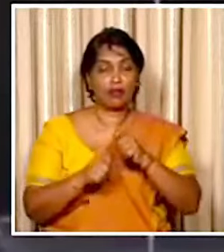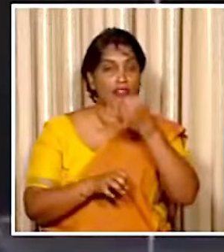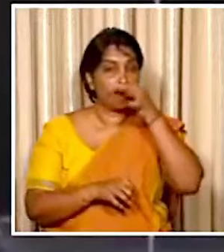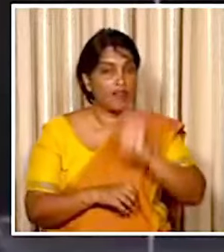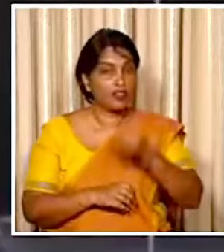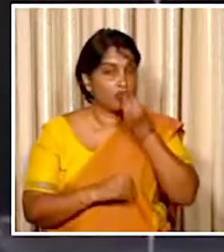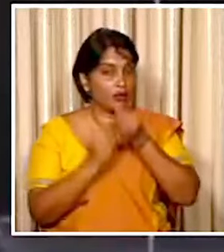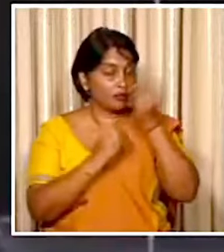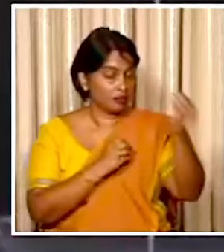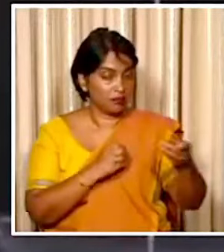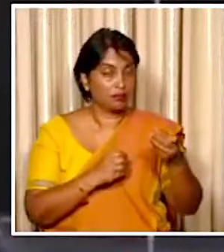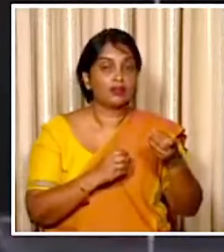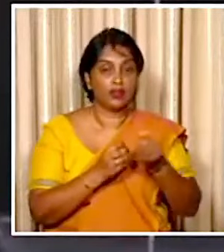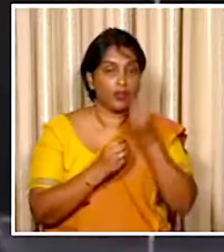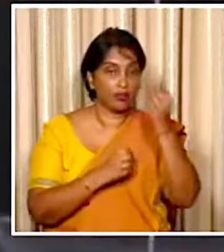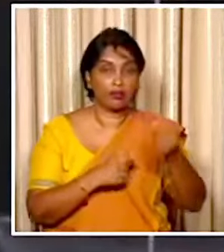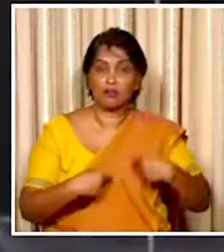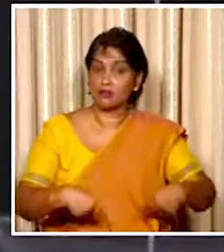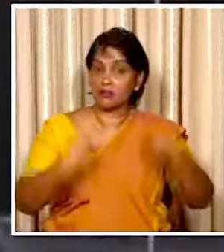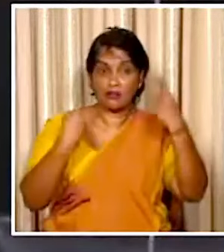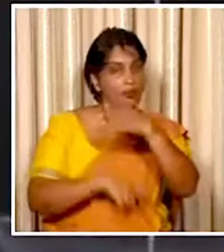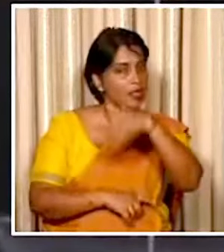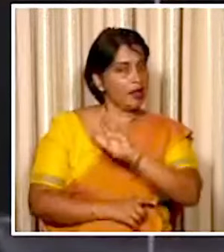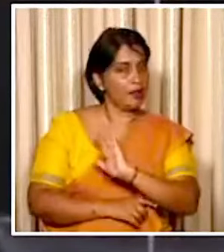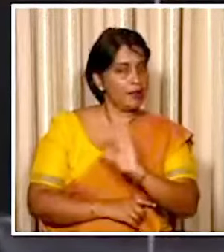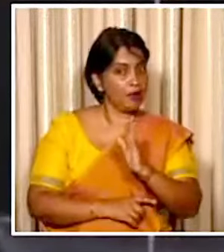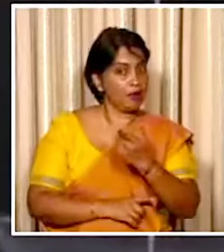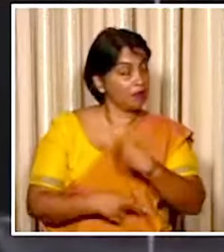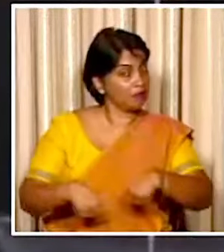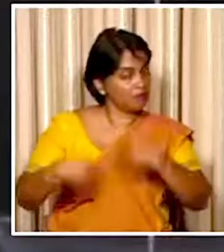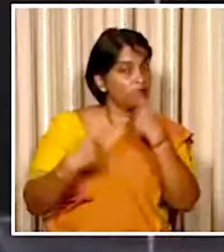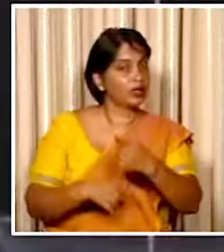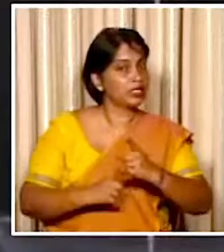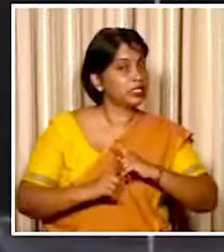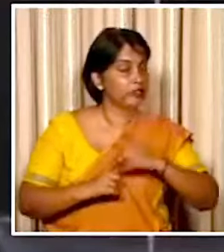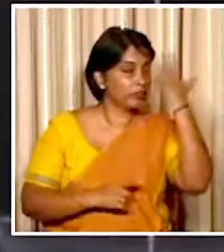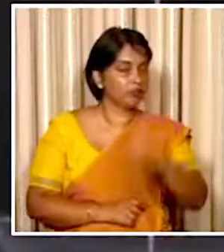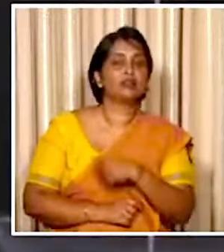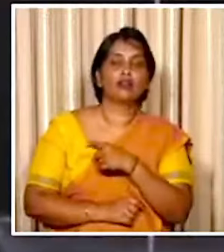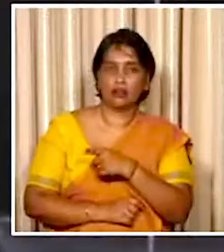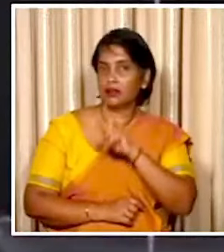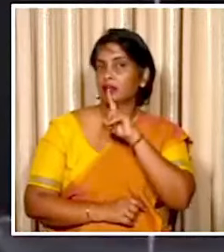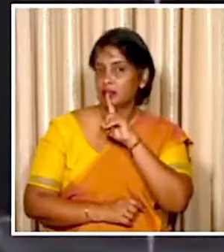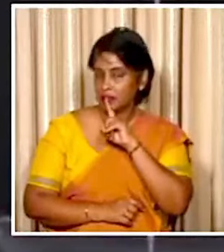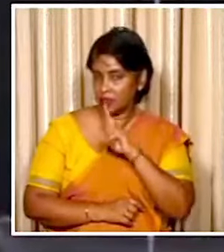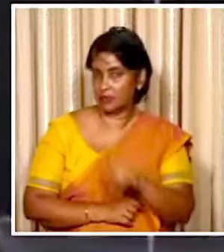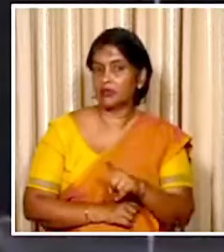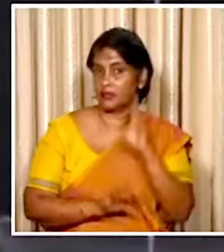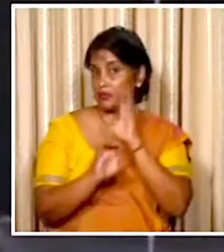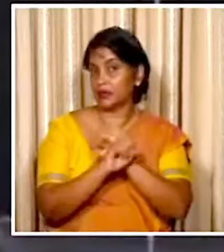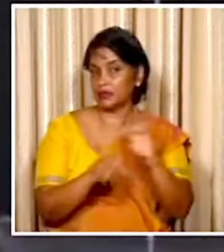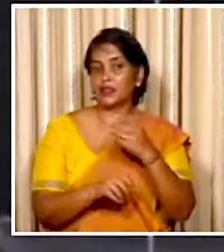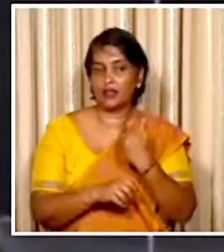වසකබන ව්‍යාපාරයට අභියෝග කරන්න එපා එහෙම අභියෝග කරොත් උඹලට ජීවිතයෙන් වන්දි දෙන්න වෙන්නේ කියන එකයි මේකේ පණිවිඩය කියන